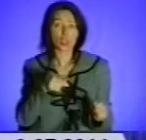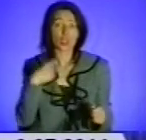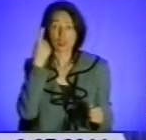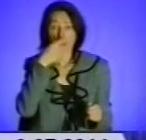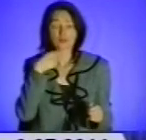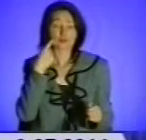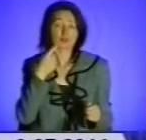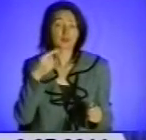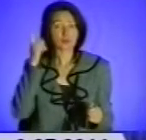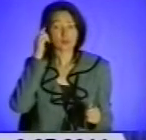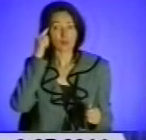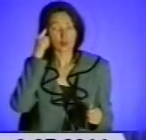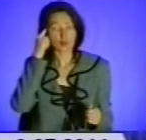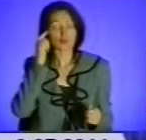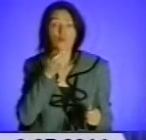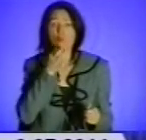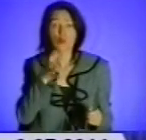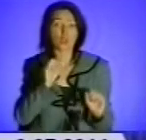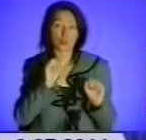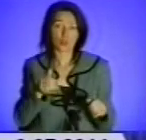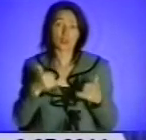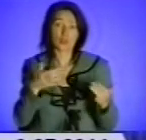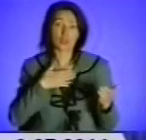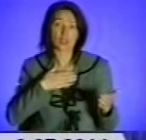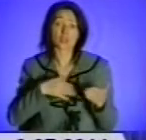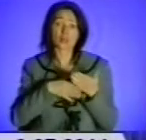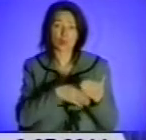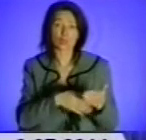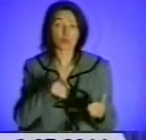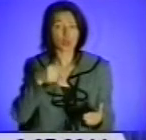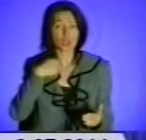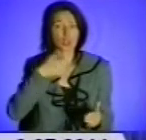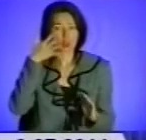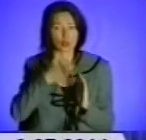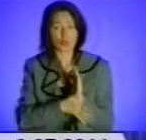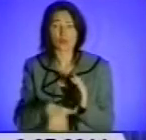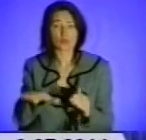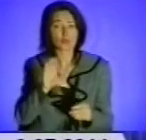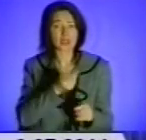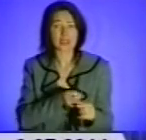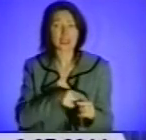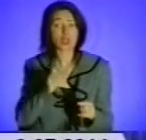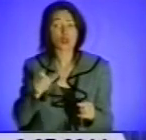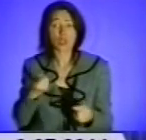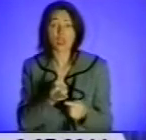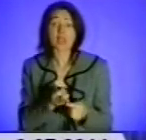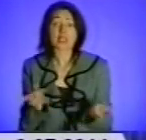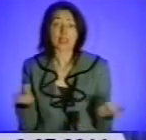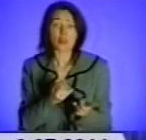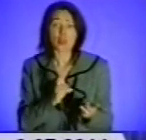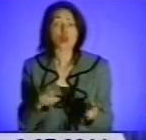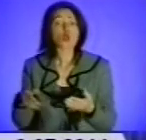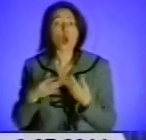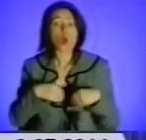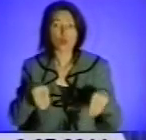будь-який можливий для нас спосіб. От і вже тоді я зрозумів, все, тих людей треба якимось чином об'єднувати, тобто, власне